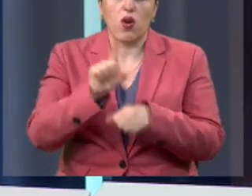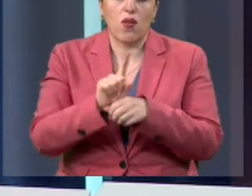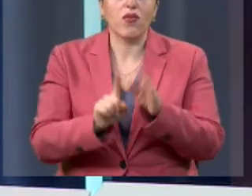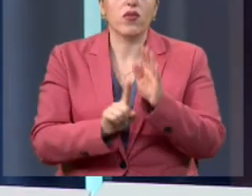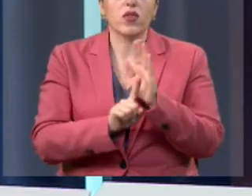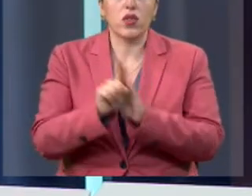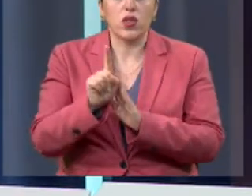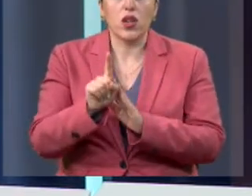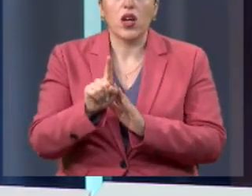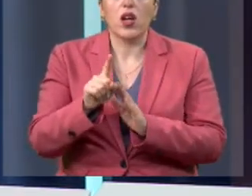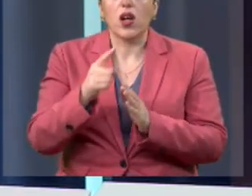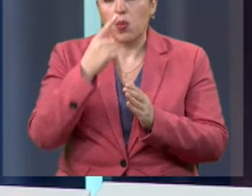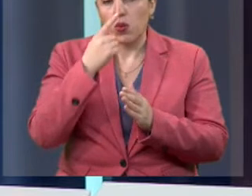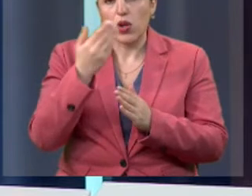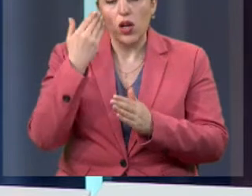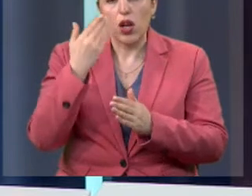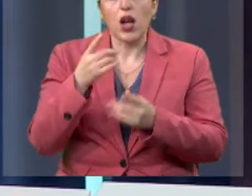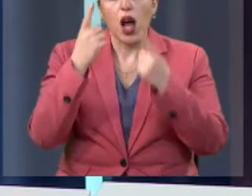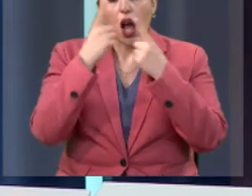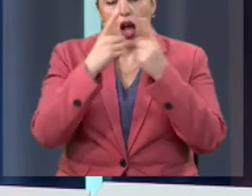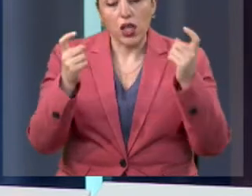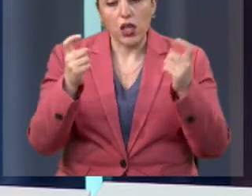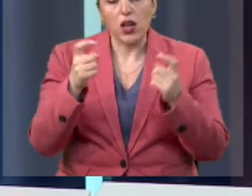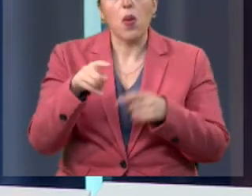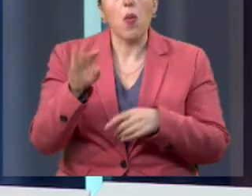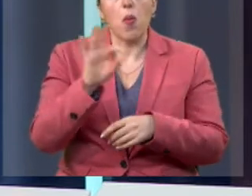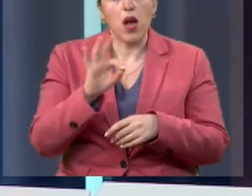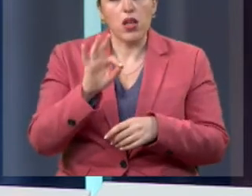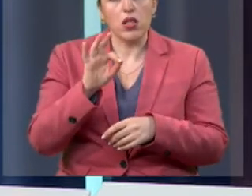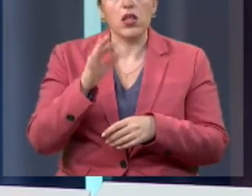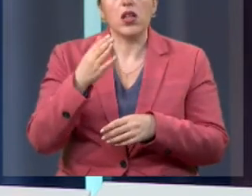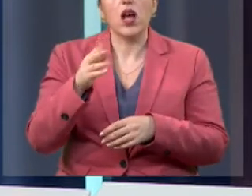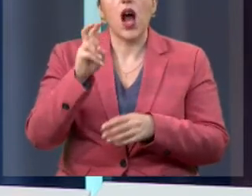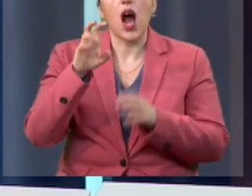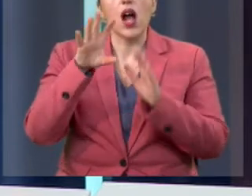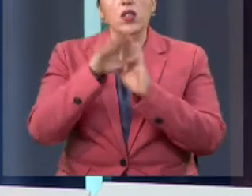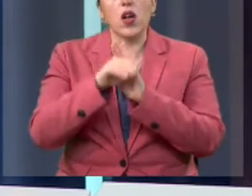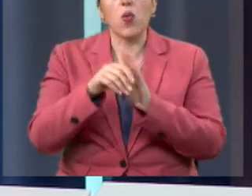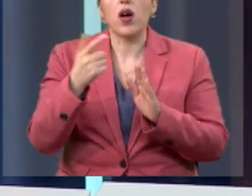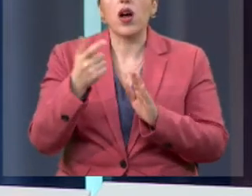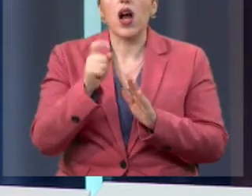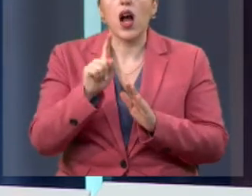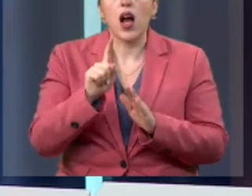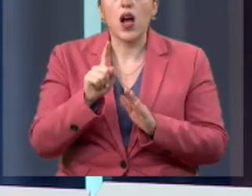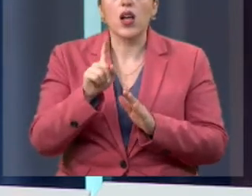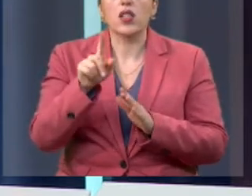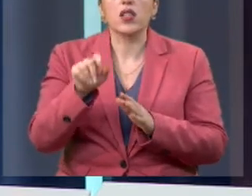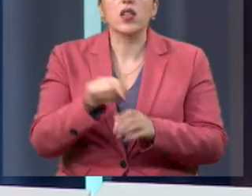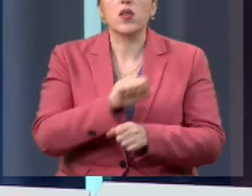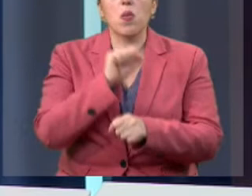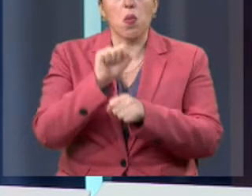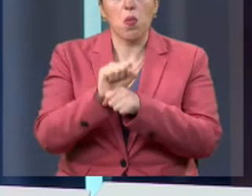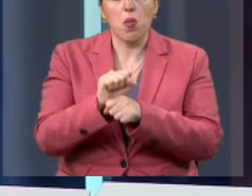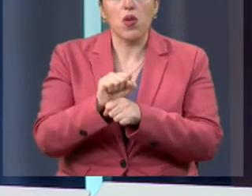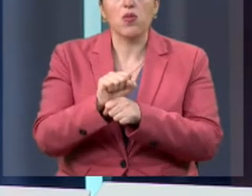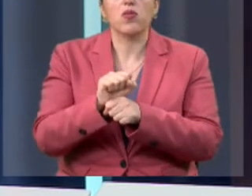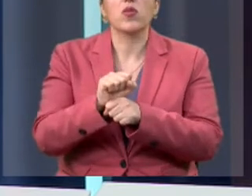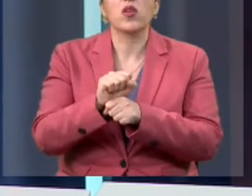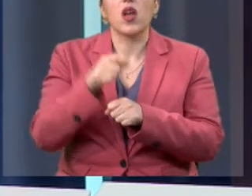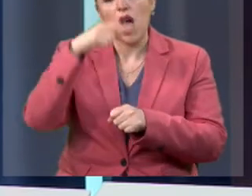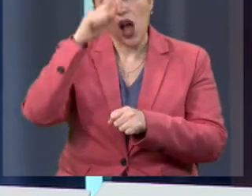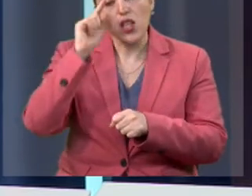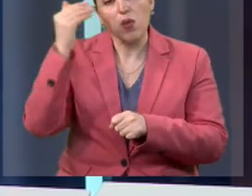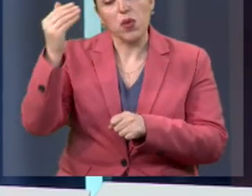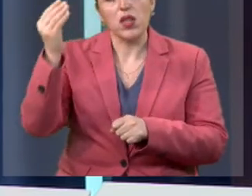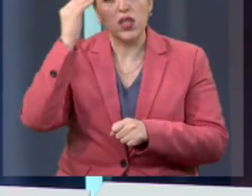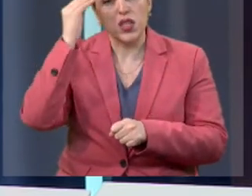առաջ հայտարարել է պաշտոնական Երևանը, հավելելով, որ Արցախում գազամատակարարման հերթական խափանումը տեղի է ունեցել